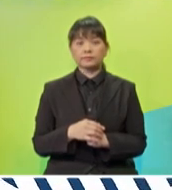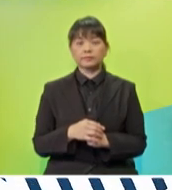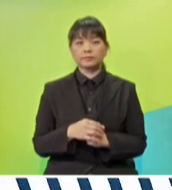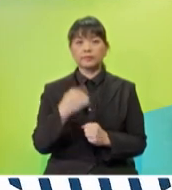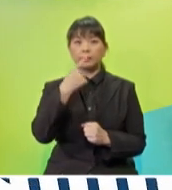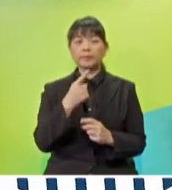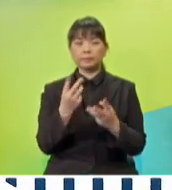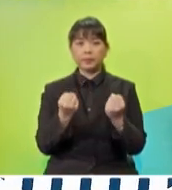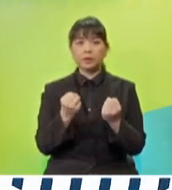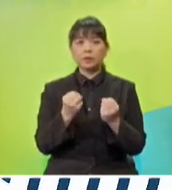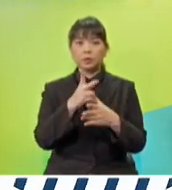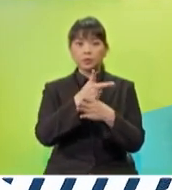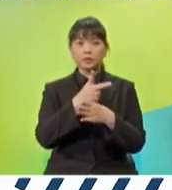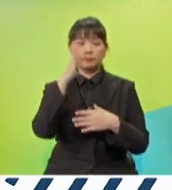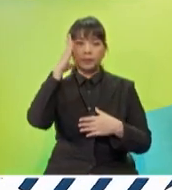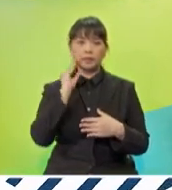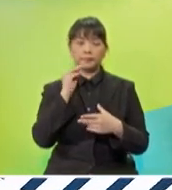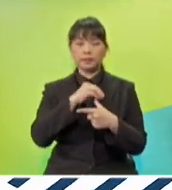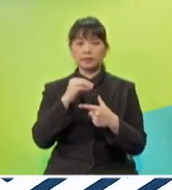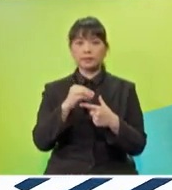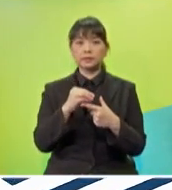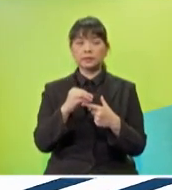atau pendapatnya ya